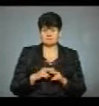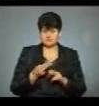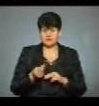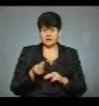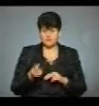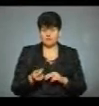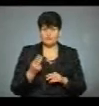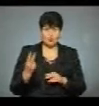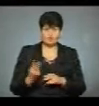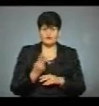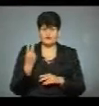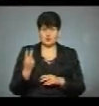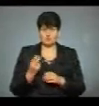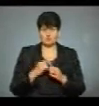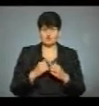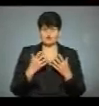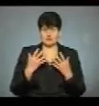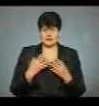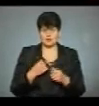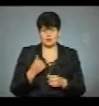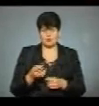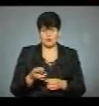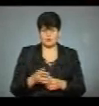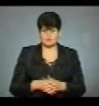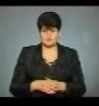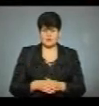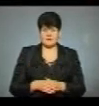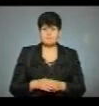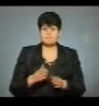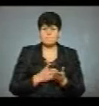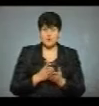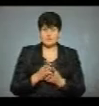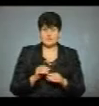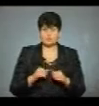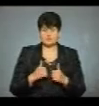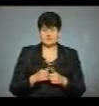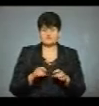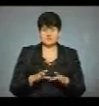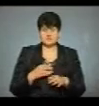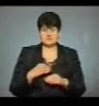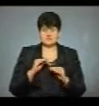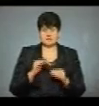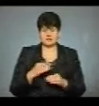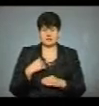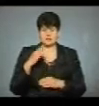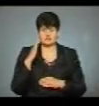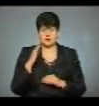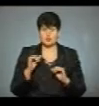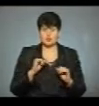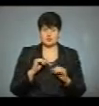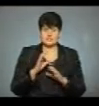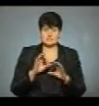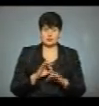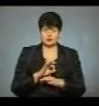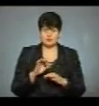у подвійному щоденному розмірі. Профільний комітет парламенту вирішив поки що не ставити на голосування урядовий законопроєкт про